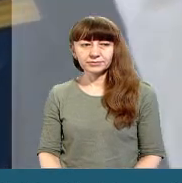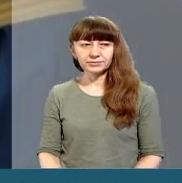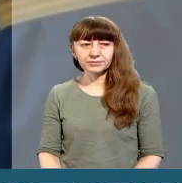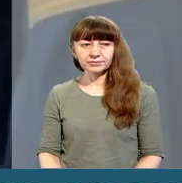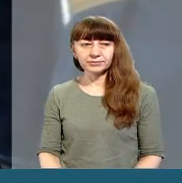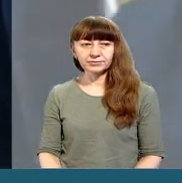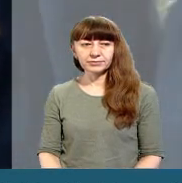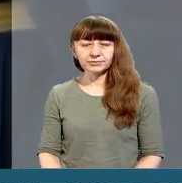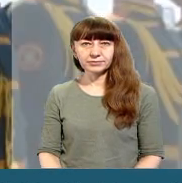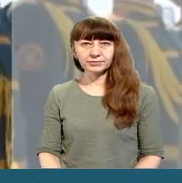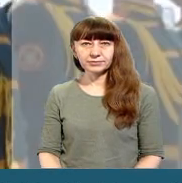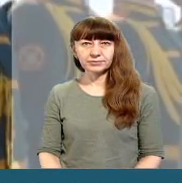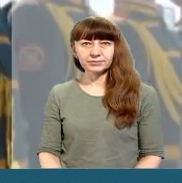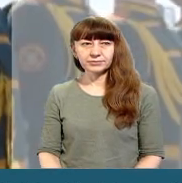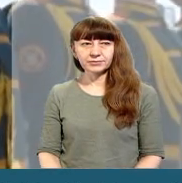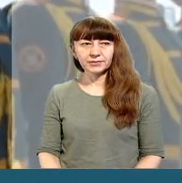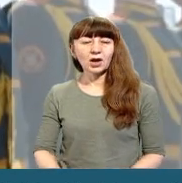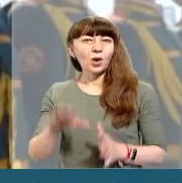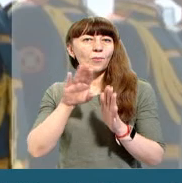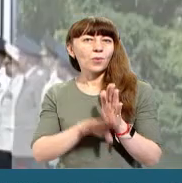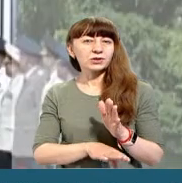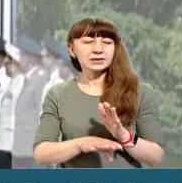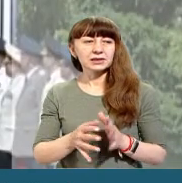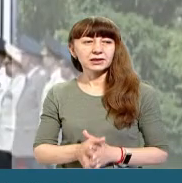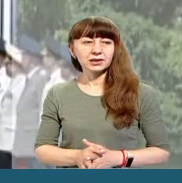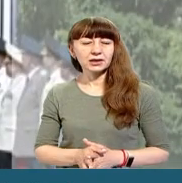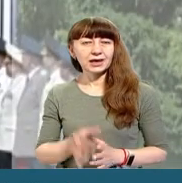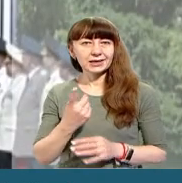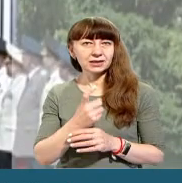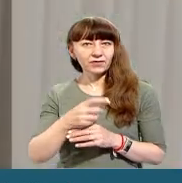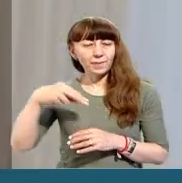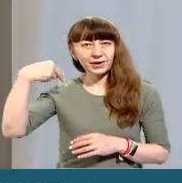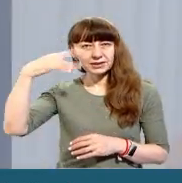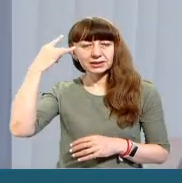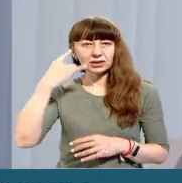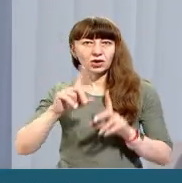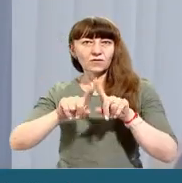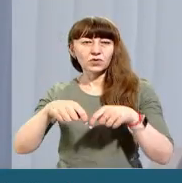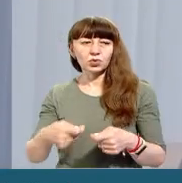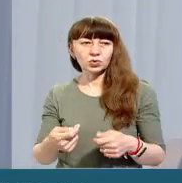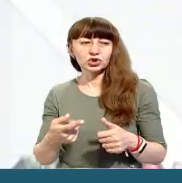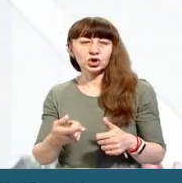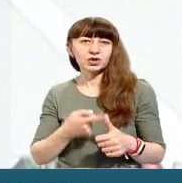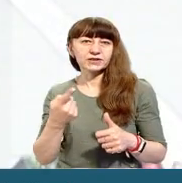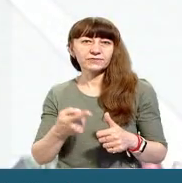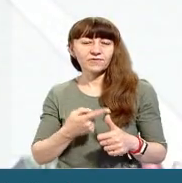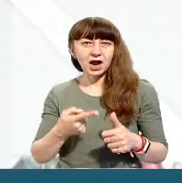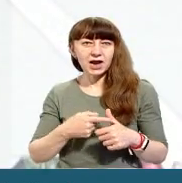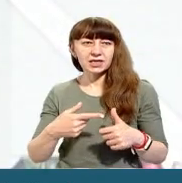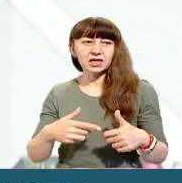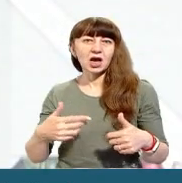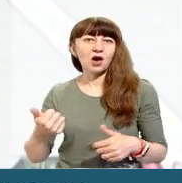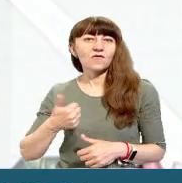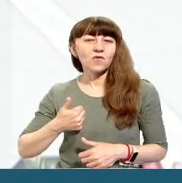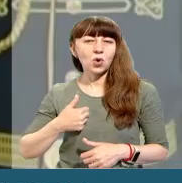болуға бет бұрдық. Бұдан соң мемлекет басшысы әскери шендерді тапсырды. Бұл жолы жоғары оқу орнын үздік бітірген